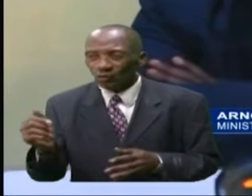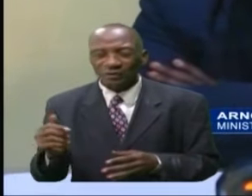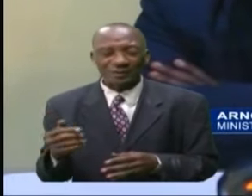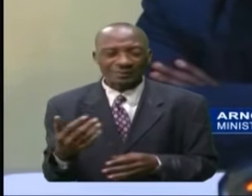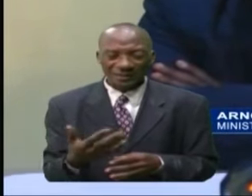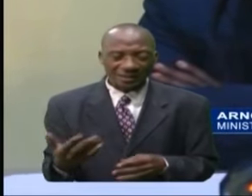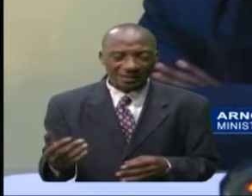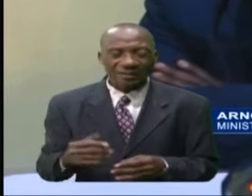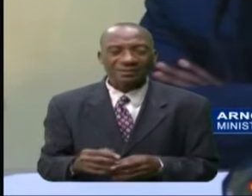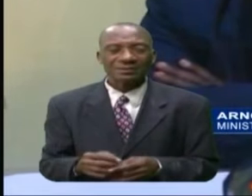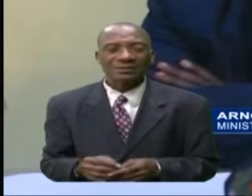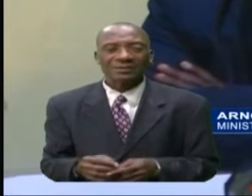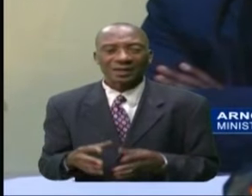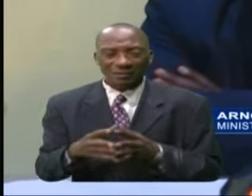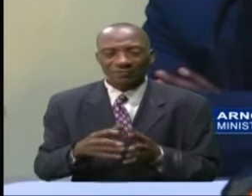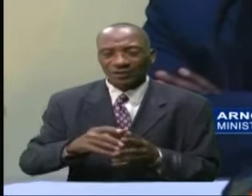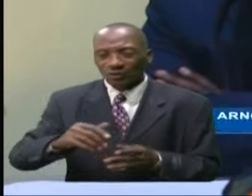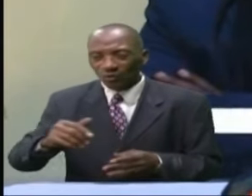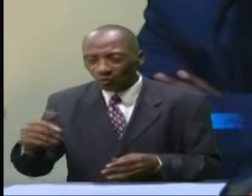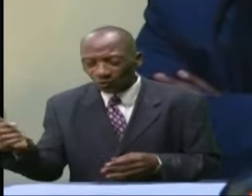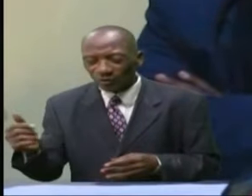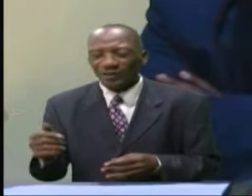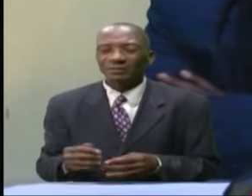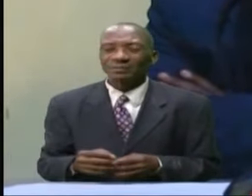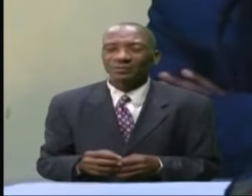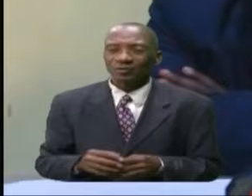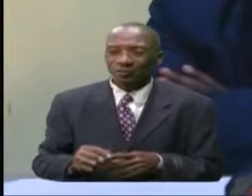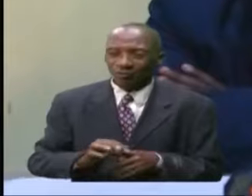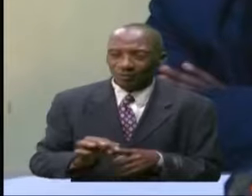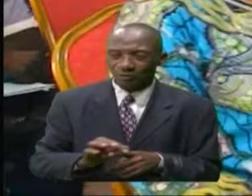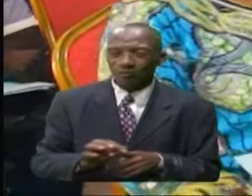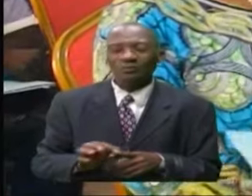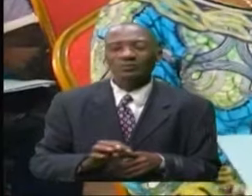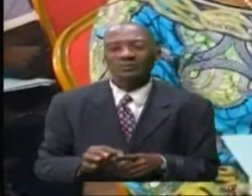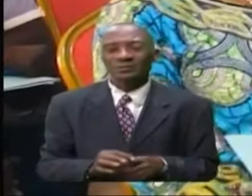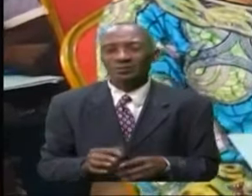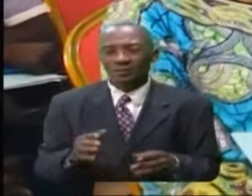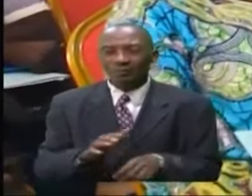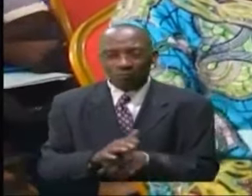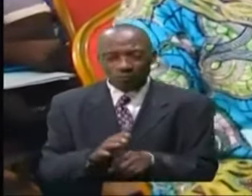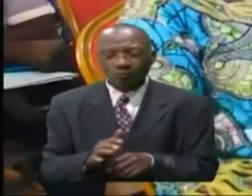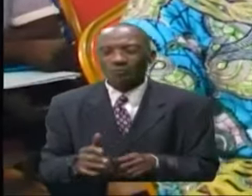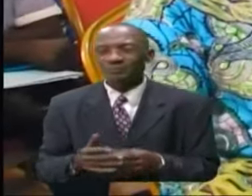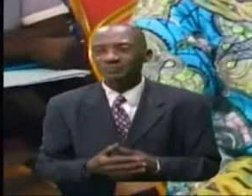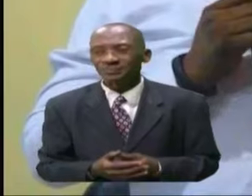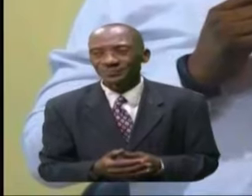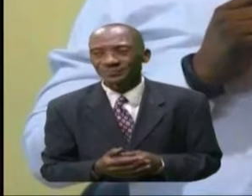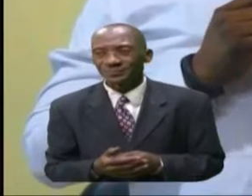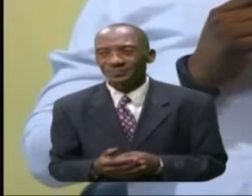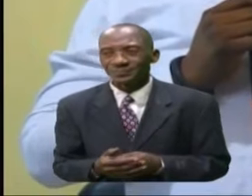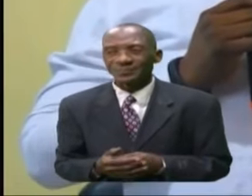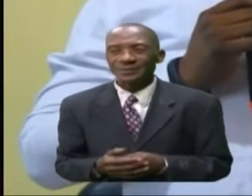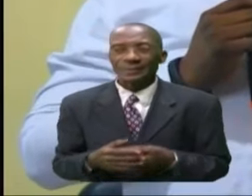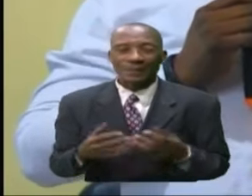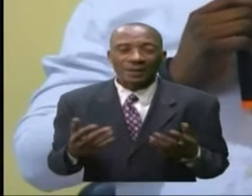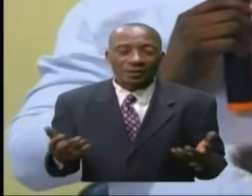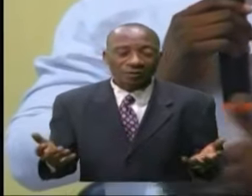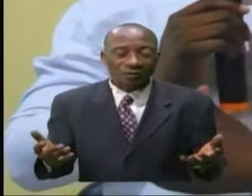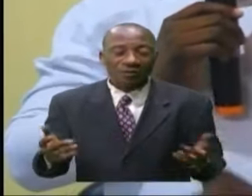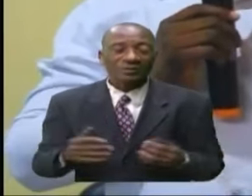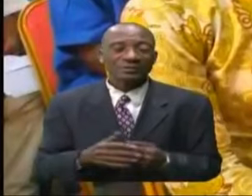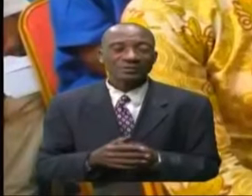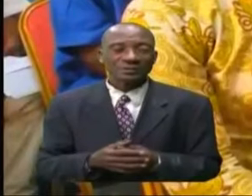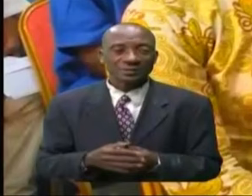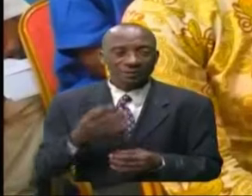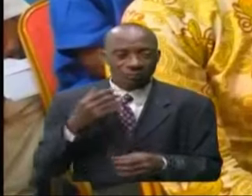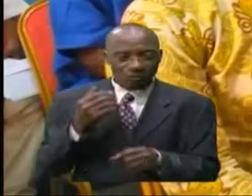les moyens de subsistance des communautés dans les zones sélectionnées. Dans la province du Kwilu, les objectifs majeurs